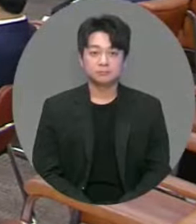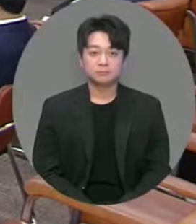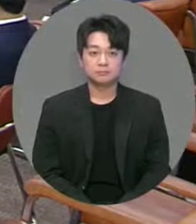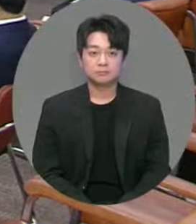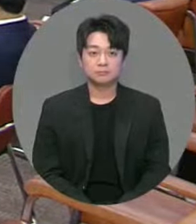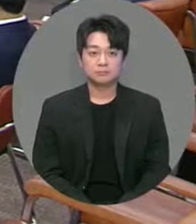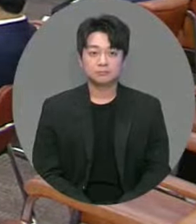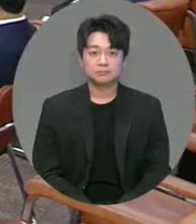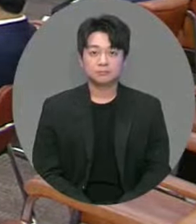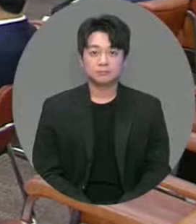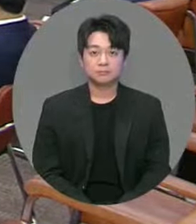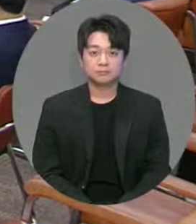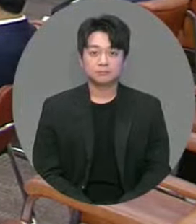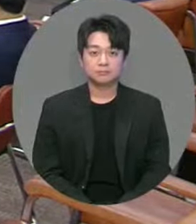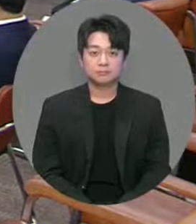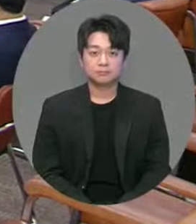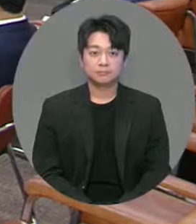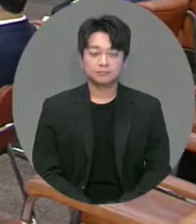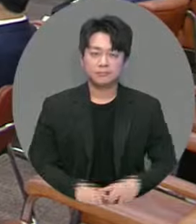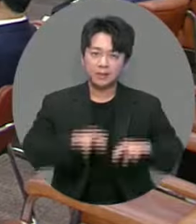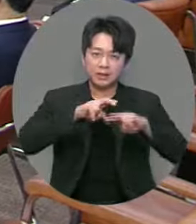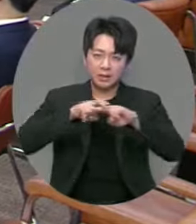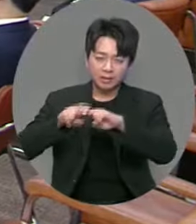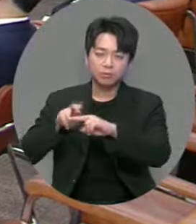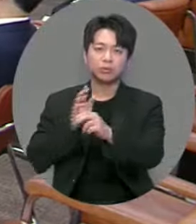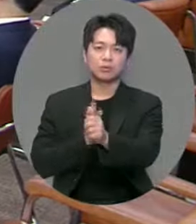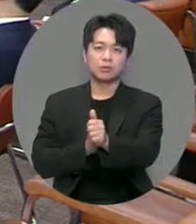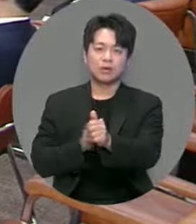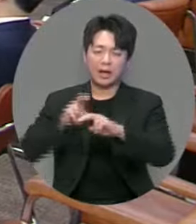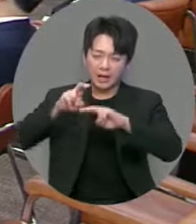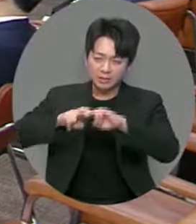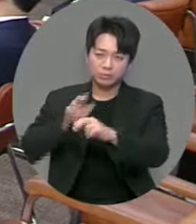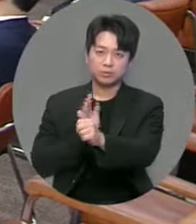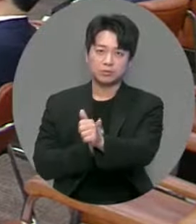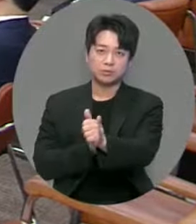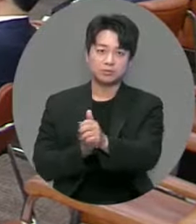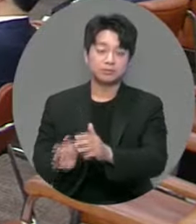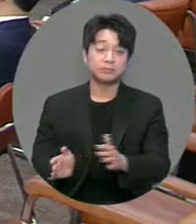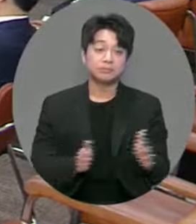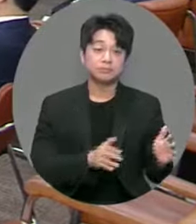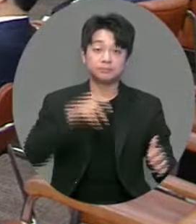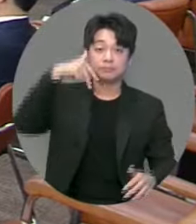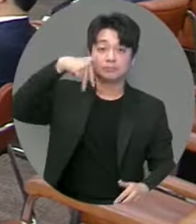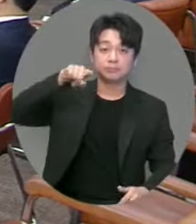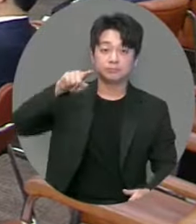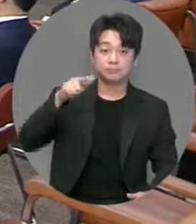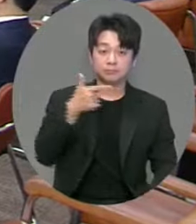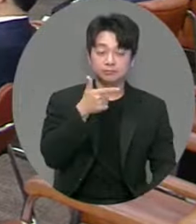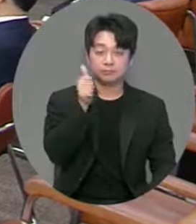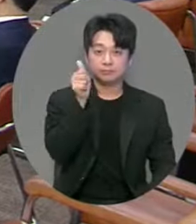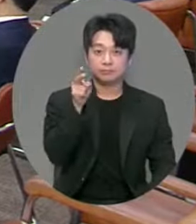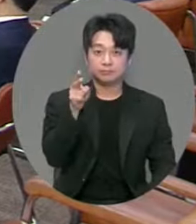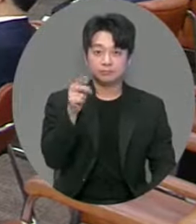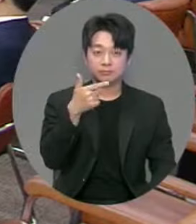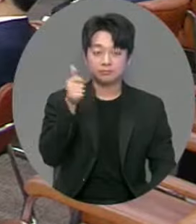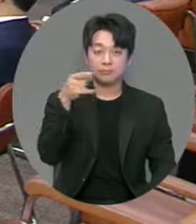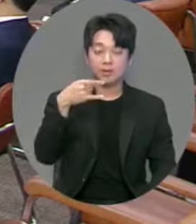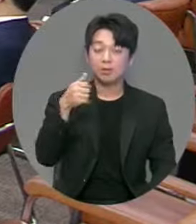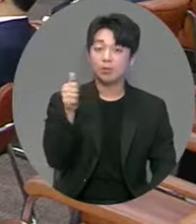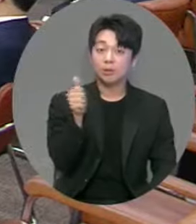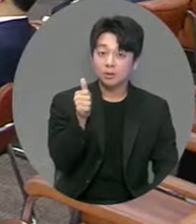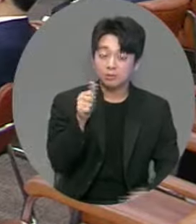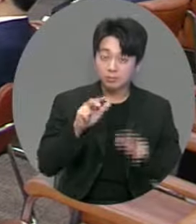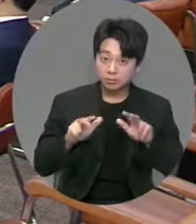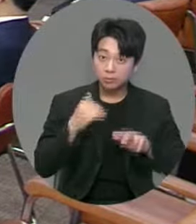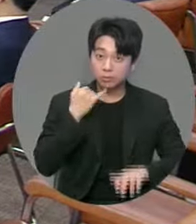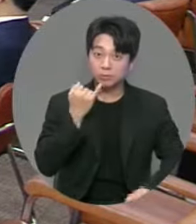앉으세요. 짓밟힌 고동진 의원님도 한번 불러서 전현 의원님 그냥 오전에 계시겠습니까?